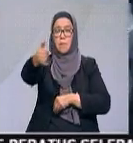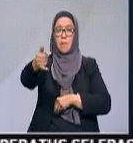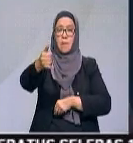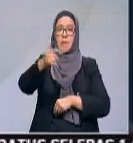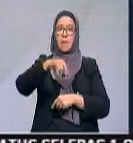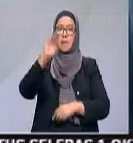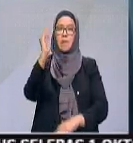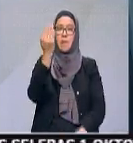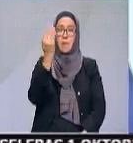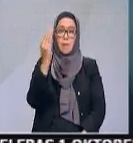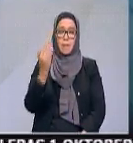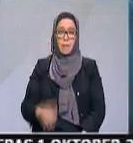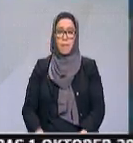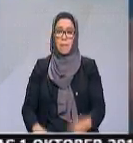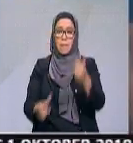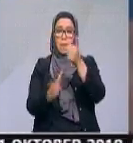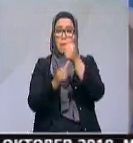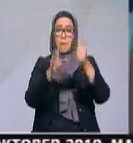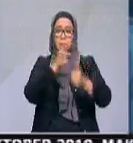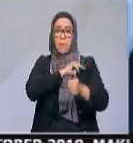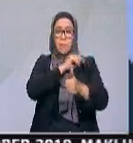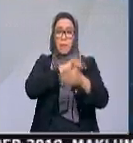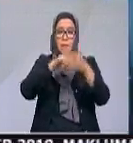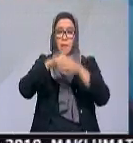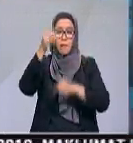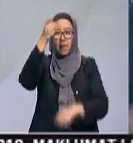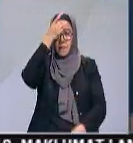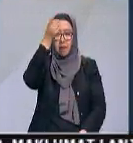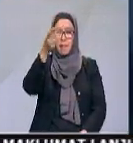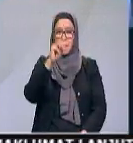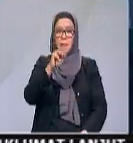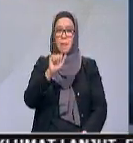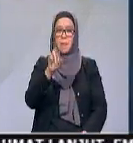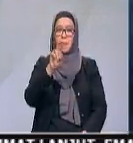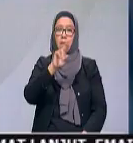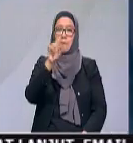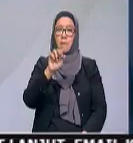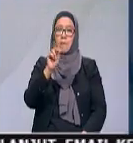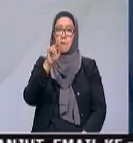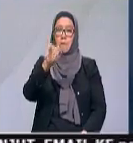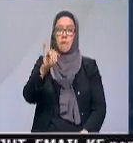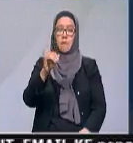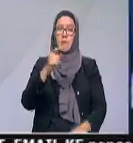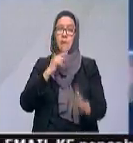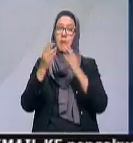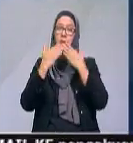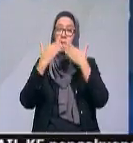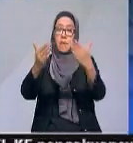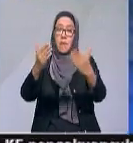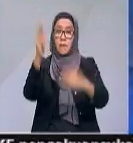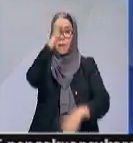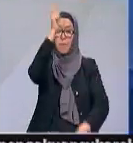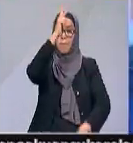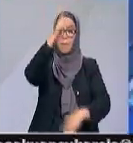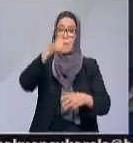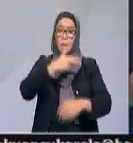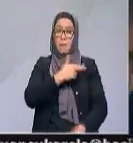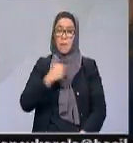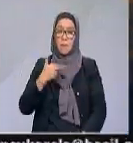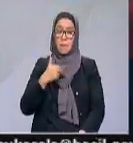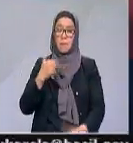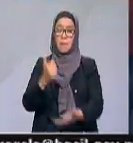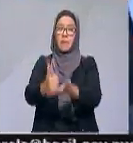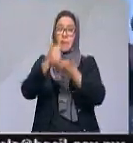Dalam pada itu, Timbalan Menteri Luar Datuk Marzuki Yahya mengucapkan terima kasih kepada kerajaan Indonesia yang membantu dalam